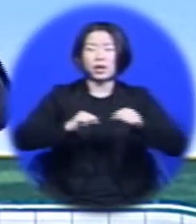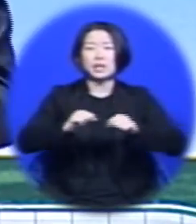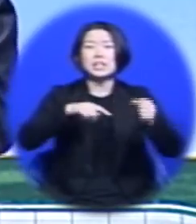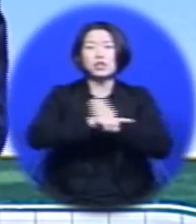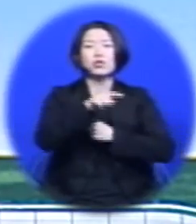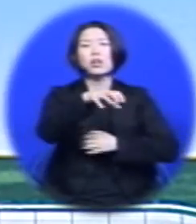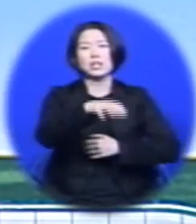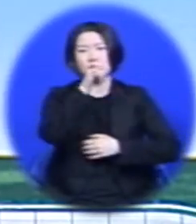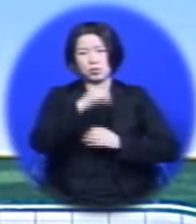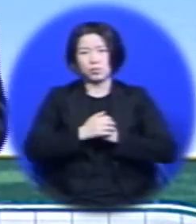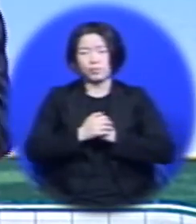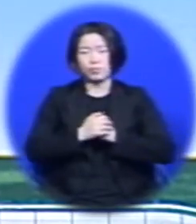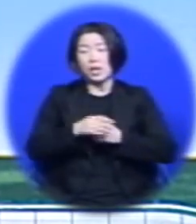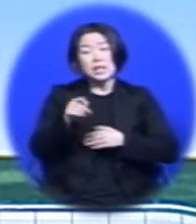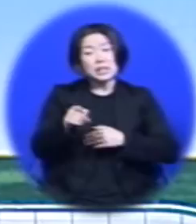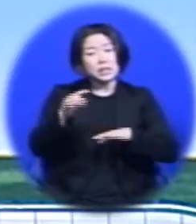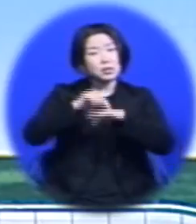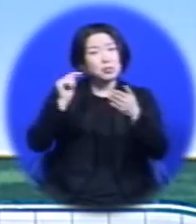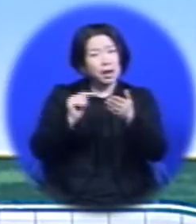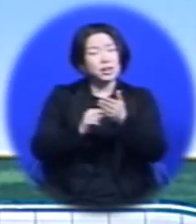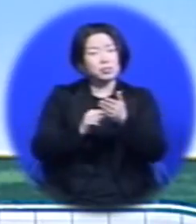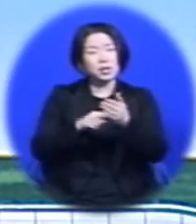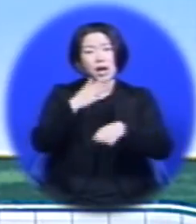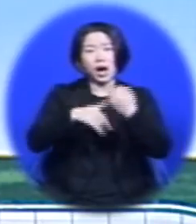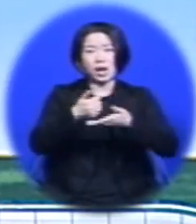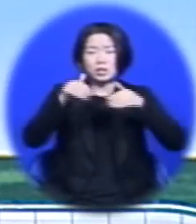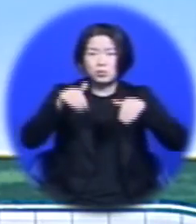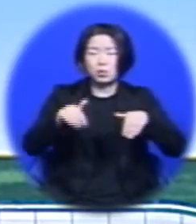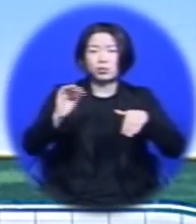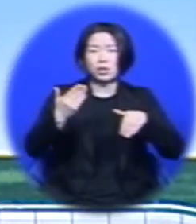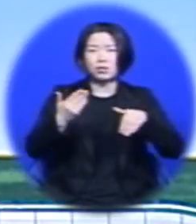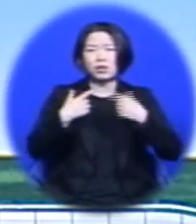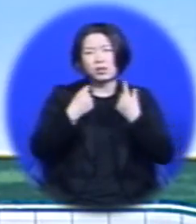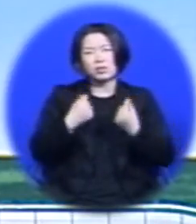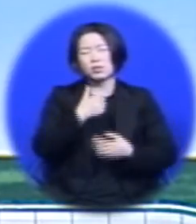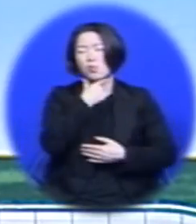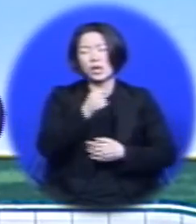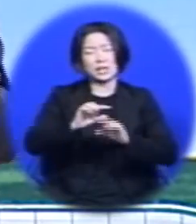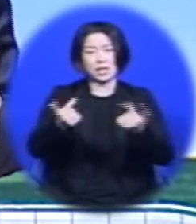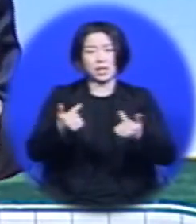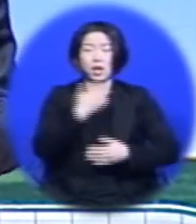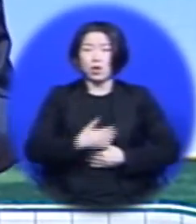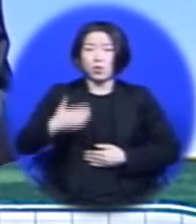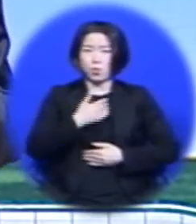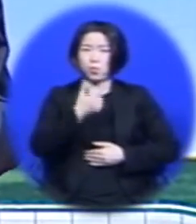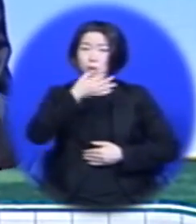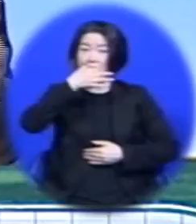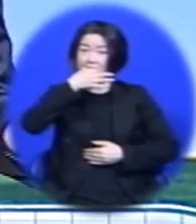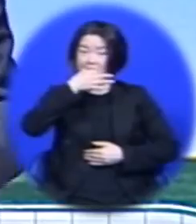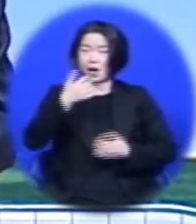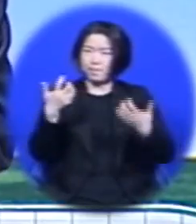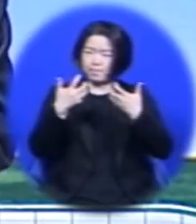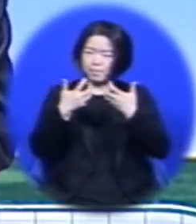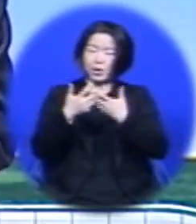그는 그의 마음이 하나님의 종 되는 것을 여전히 원치 않는 겁니다 육신의 욕망을 채우며 살기를